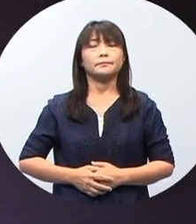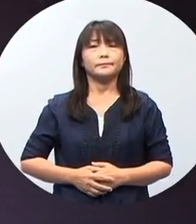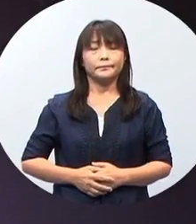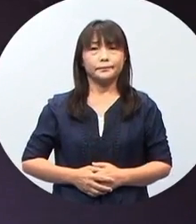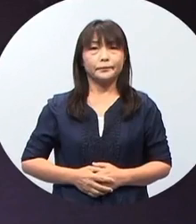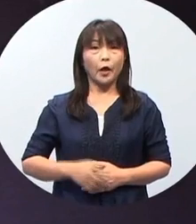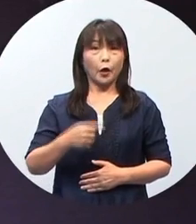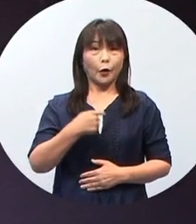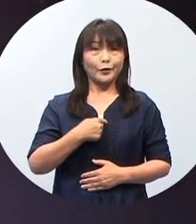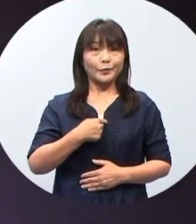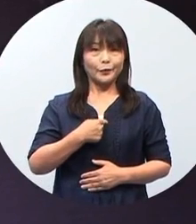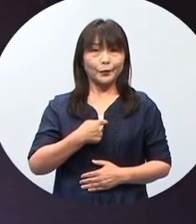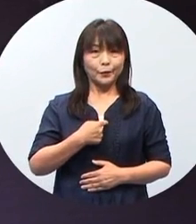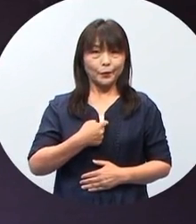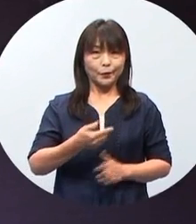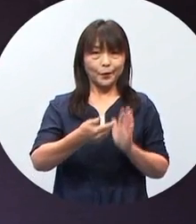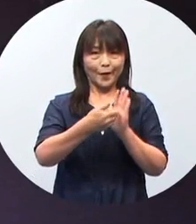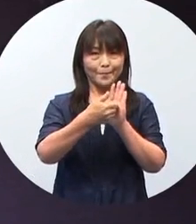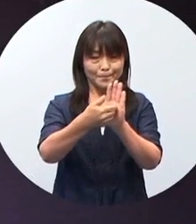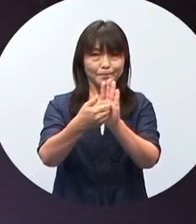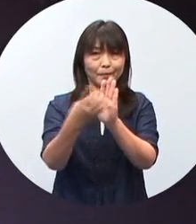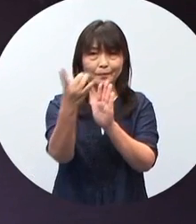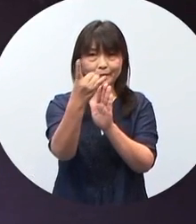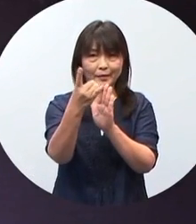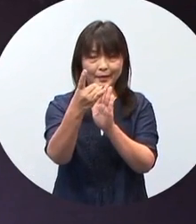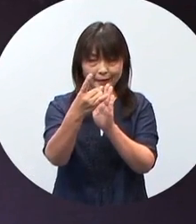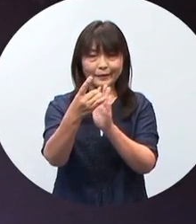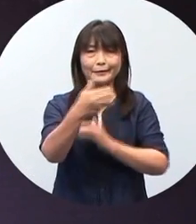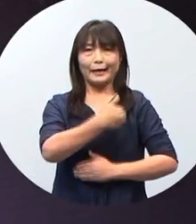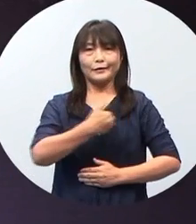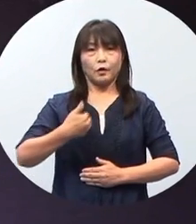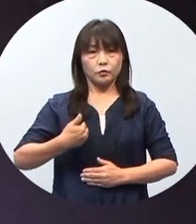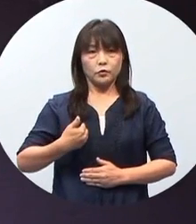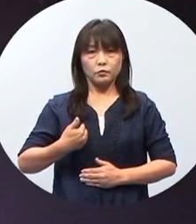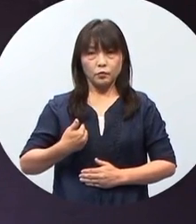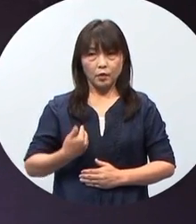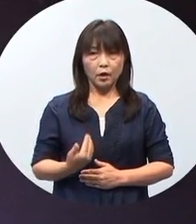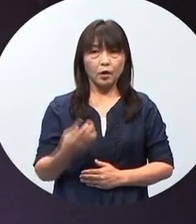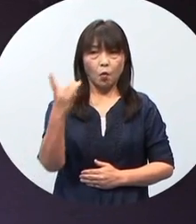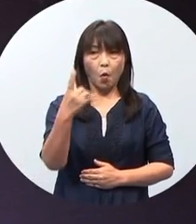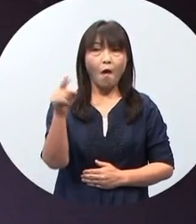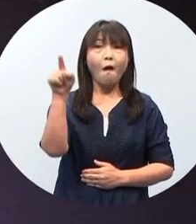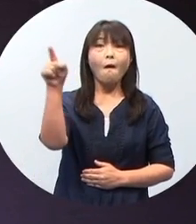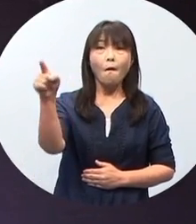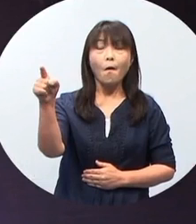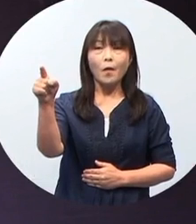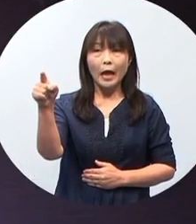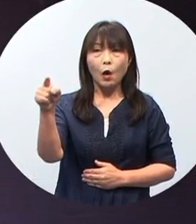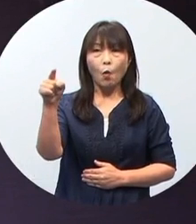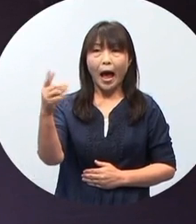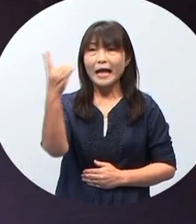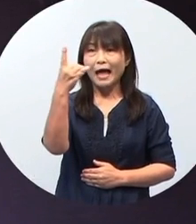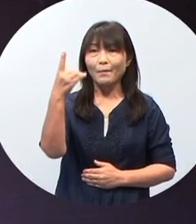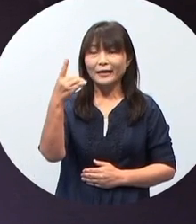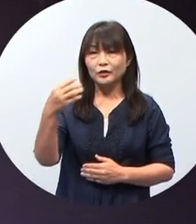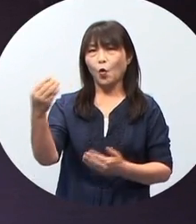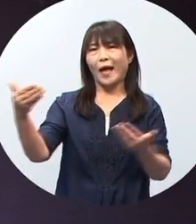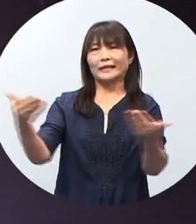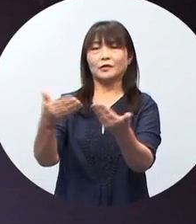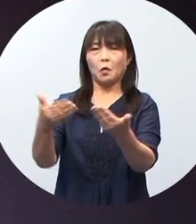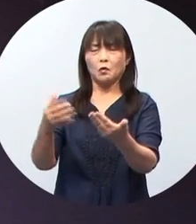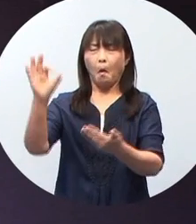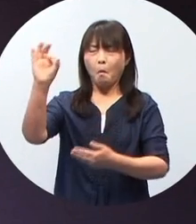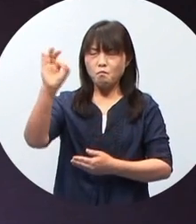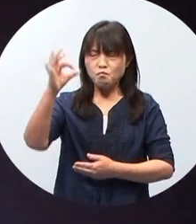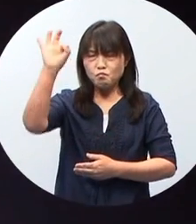自分は騙されないと思っていても、相手は人を騙して商売をしているような人たち。騙すのはお